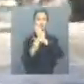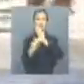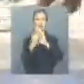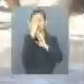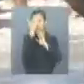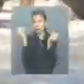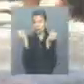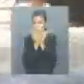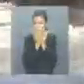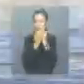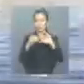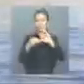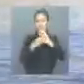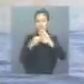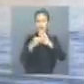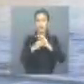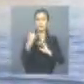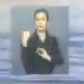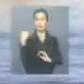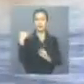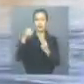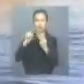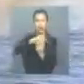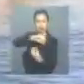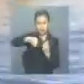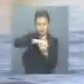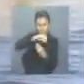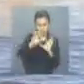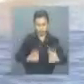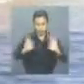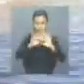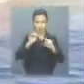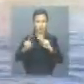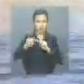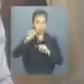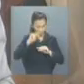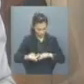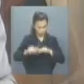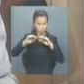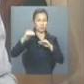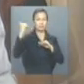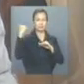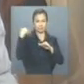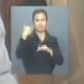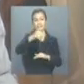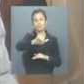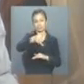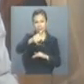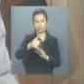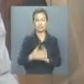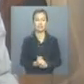งเทพชั้นในซึ่งถือว่าเป็นเขตเศรษฐกิจที่สำคัญ หลังจากที่ทางสปภ.